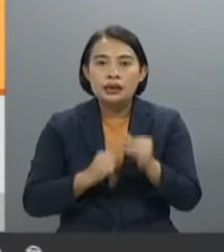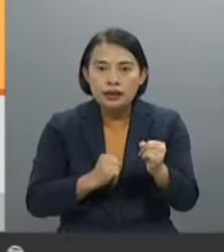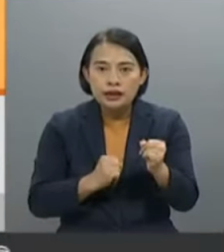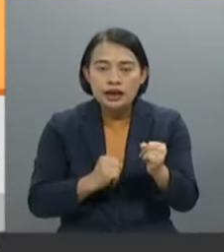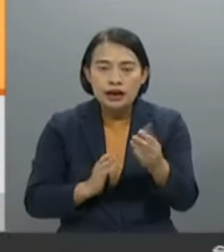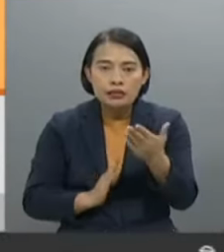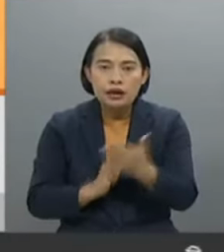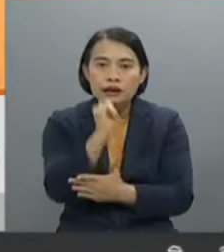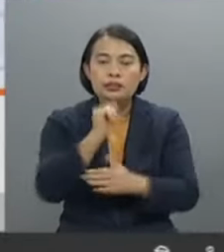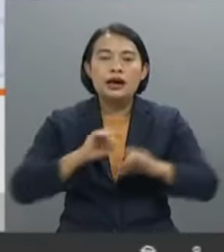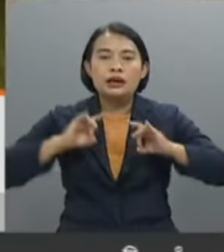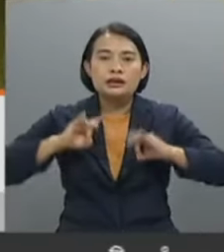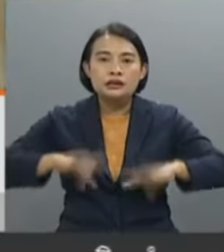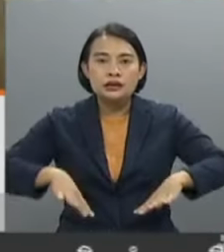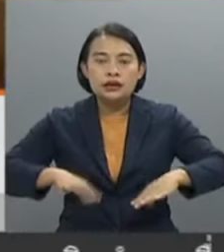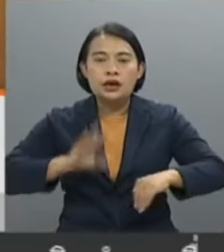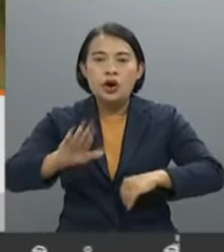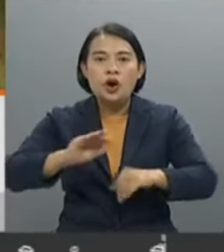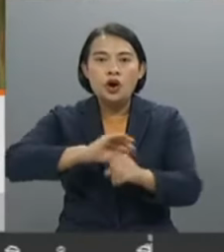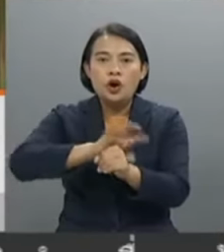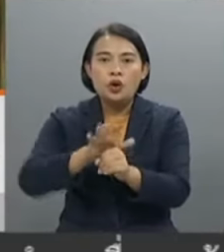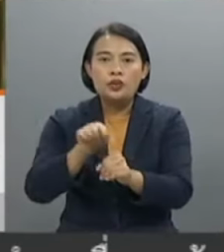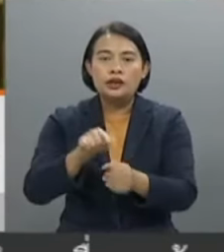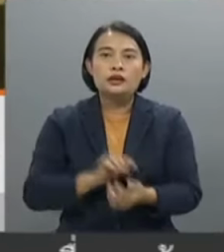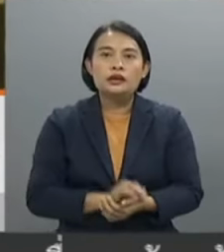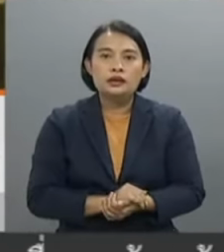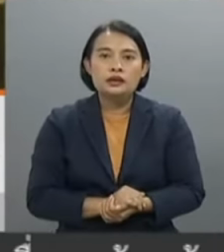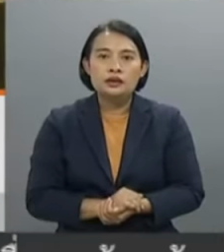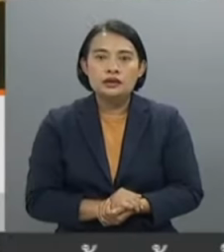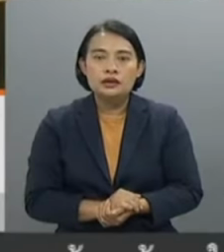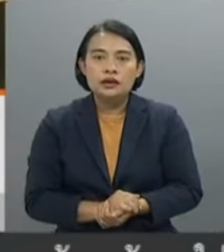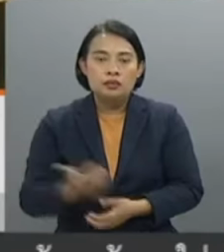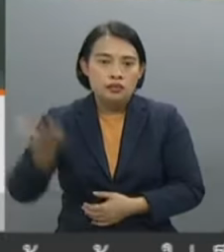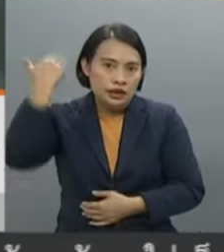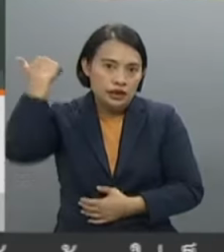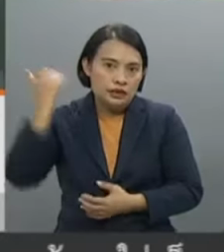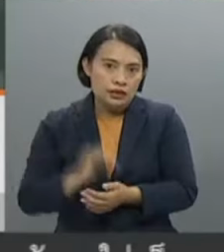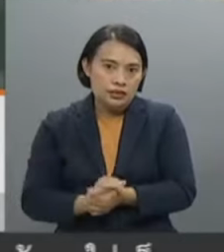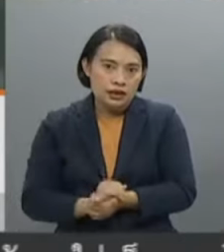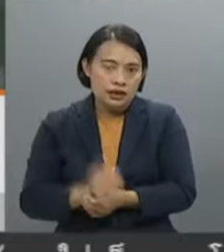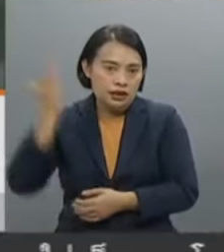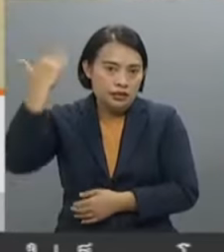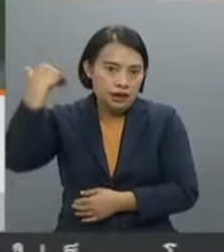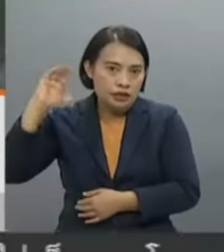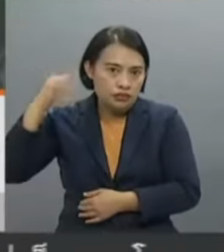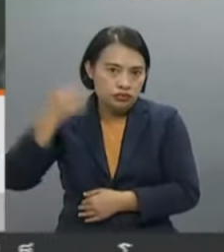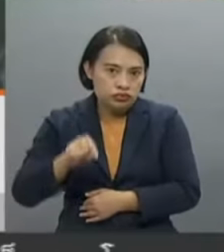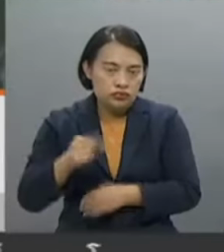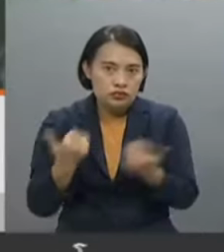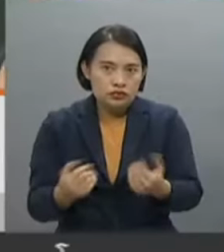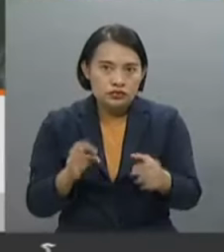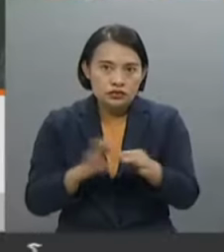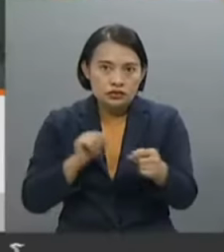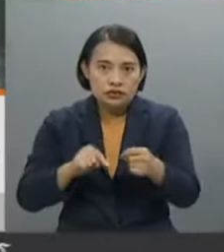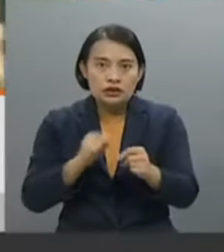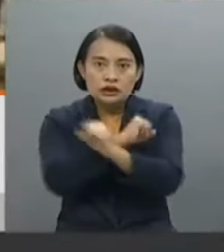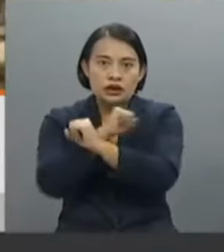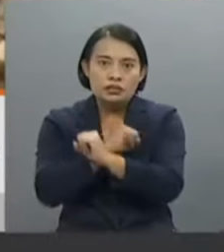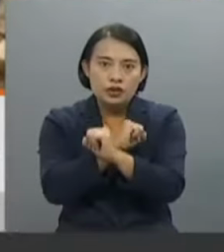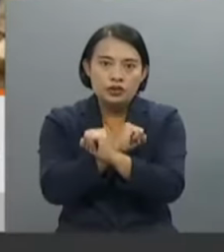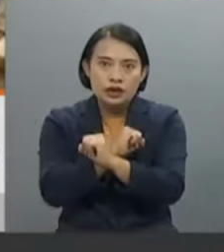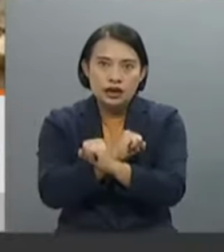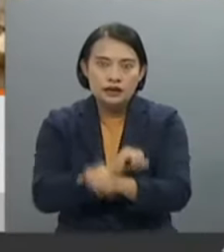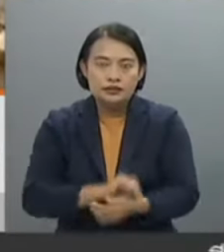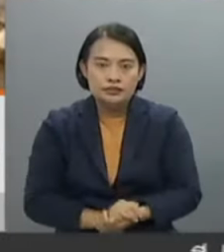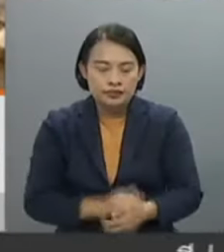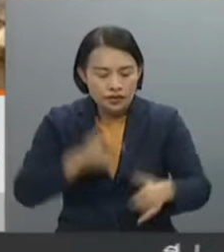รการนะคะที่ผ่านมารวมถึงปัจจุบันนี้จะยังเห็นได้ชัดค่ะก็คือมาตรการกั้นแนวพื้นที่มีจุดตรวจคัดกรองและวัดอุณหภูมิทุก